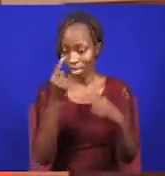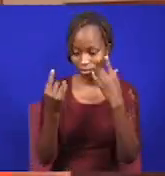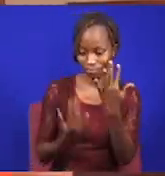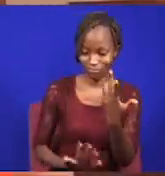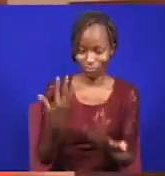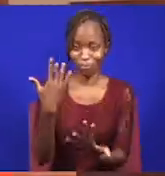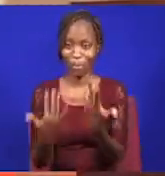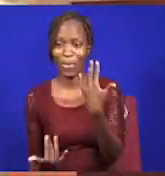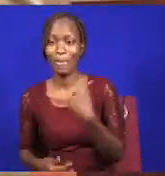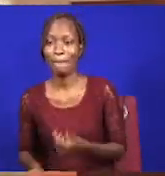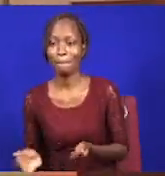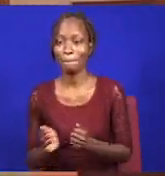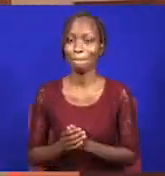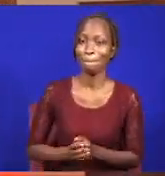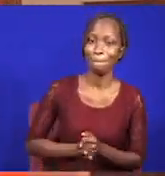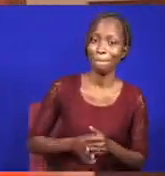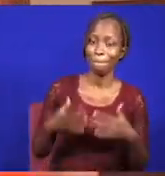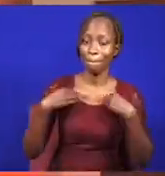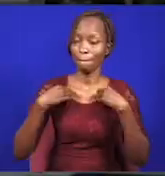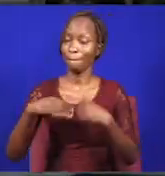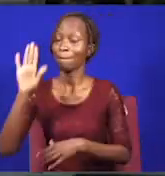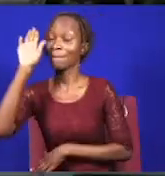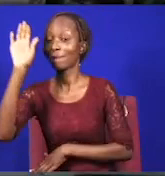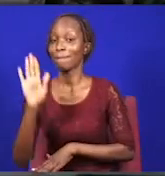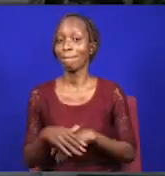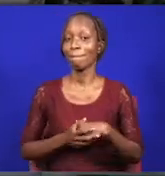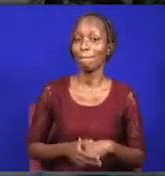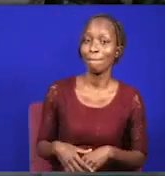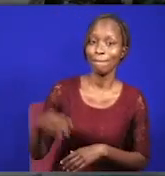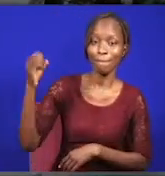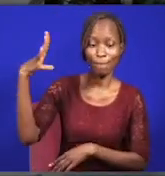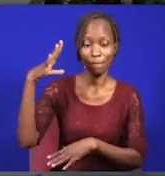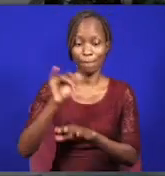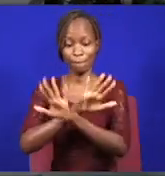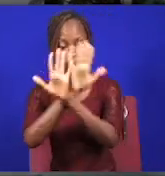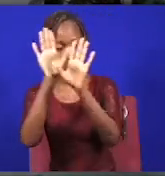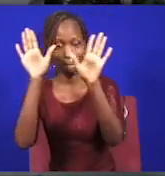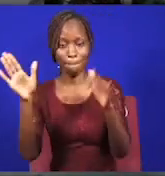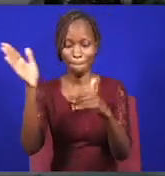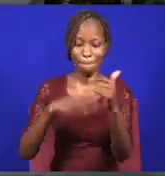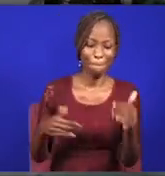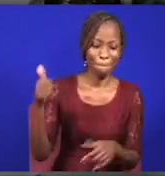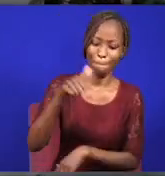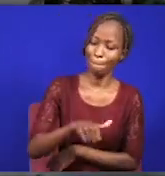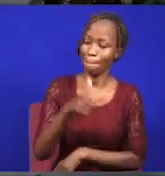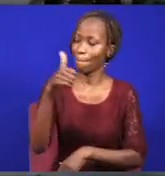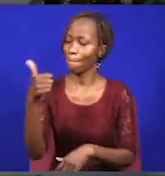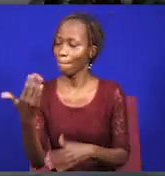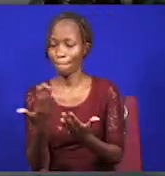moto. Mavazi yake meupe angaza kushinda